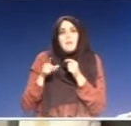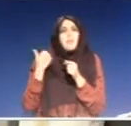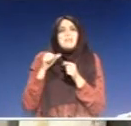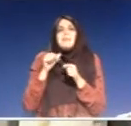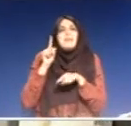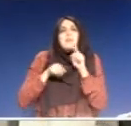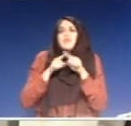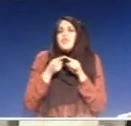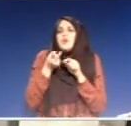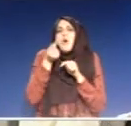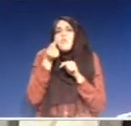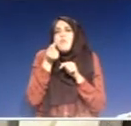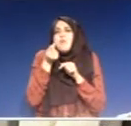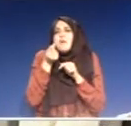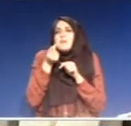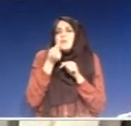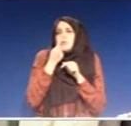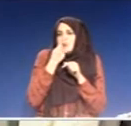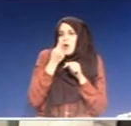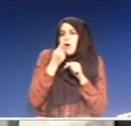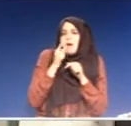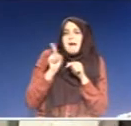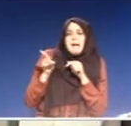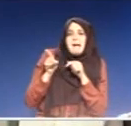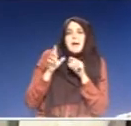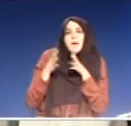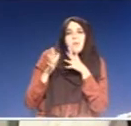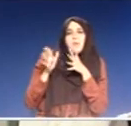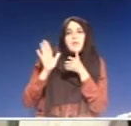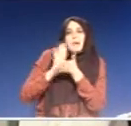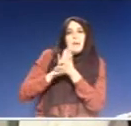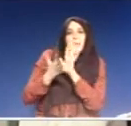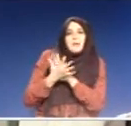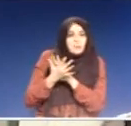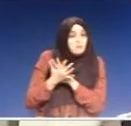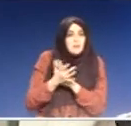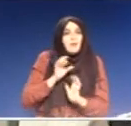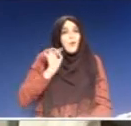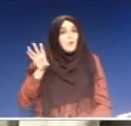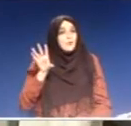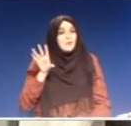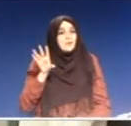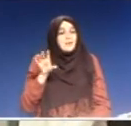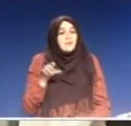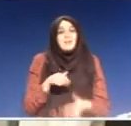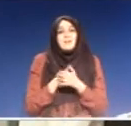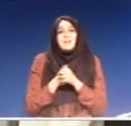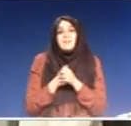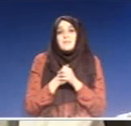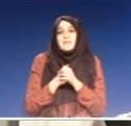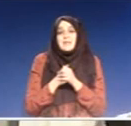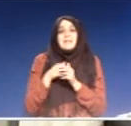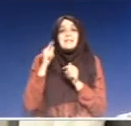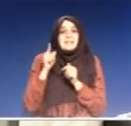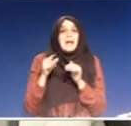الإنسان، والخصم كي يسمع بهذا الخبر يقول له أنا أرفض هذا الخبير. طيب. باش تكون شفافية. مع هذه